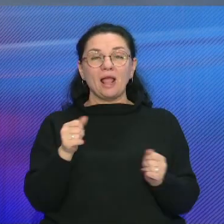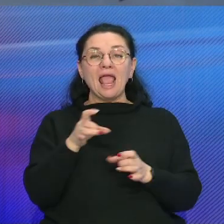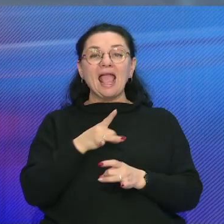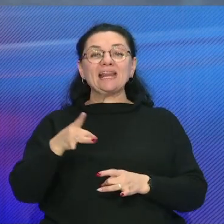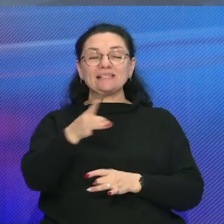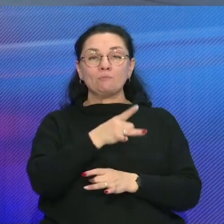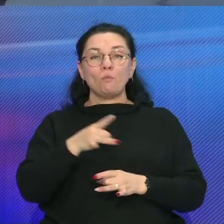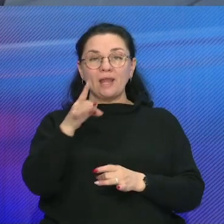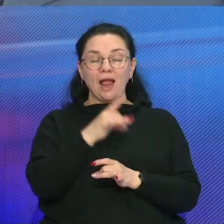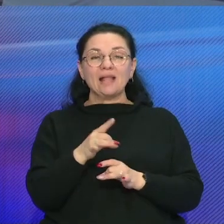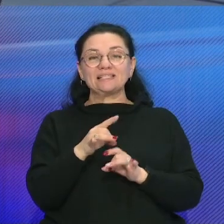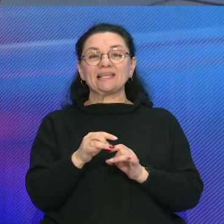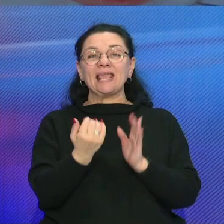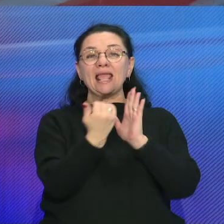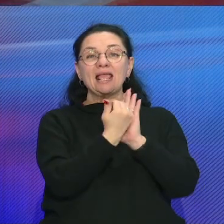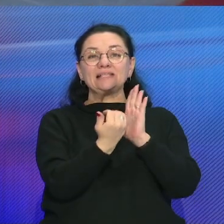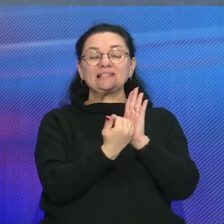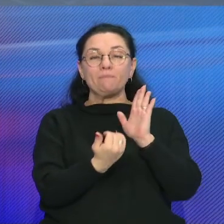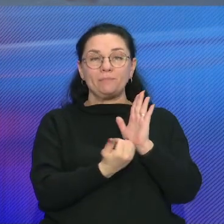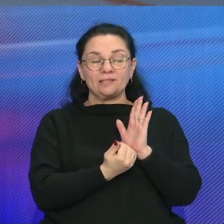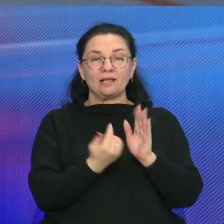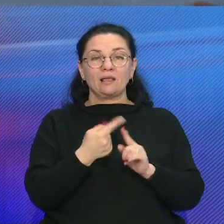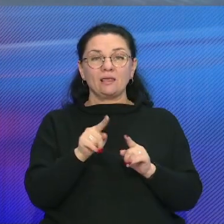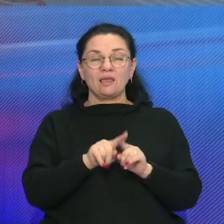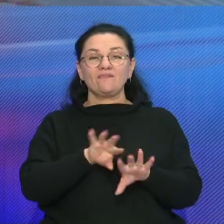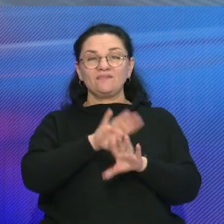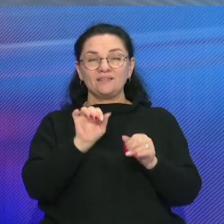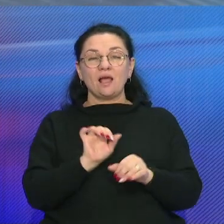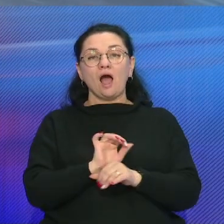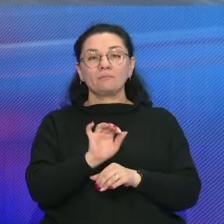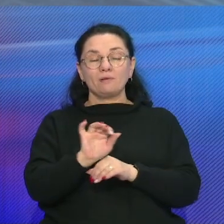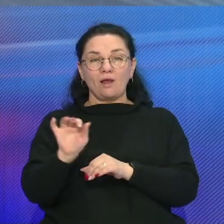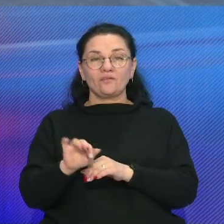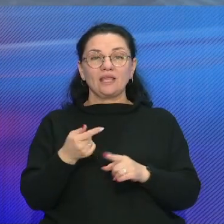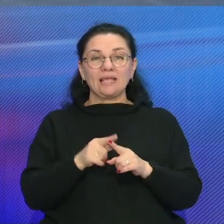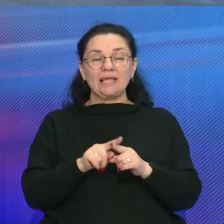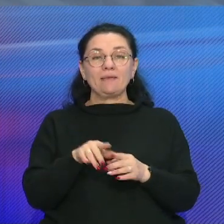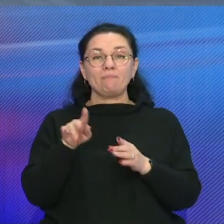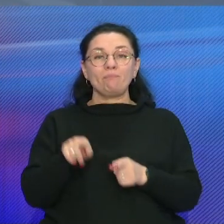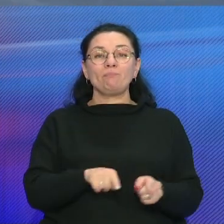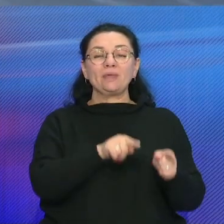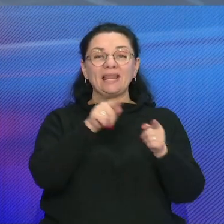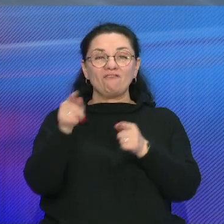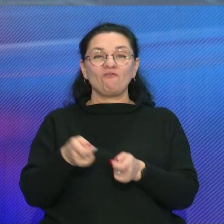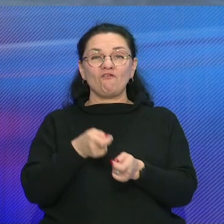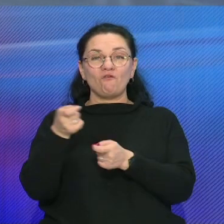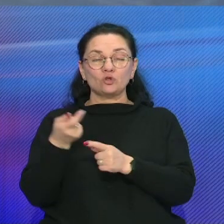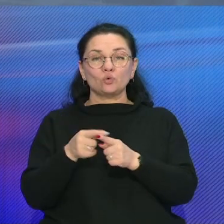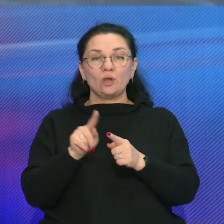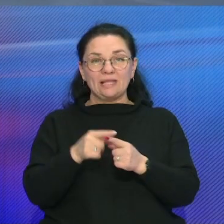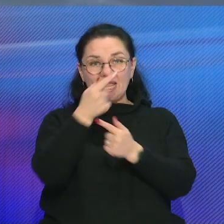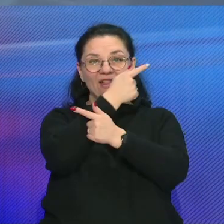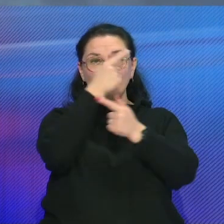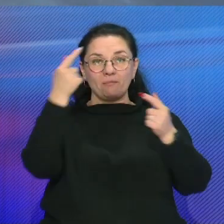экстрэмісцкіх матэрыялаў, а таксама за выраб, выданне, захованне або перавозку з мэтай распаўсюджвання такой